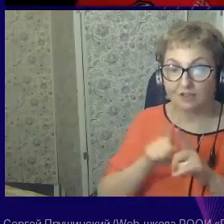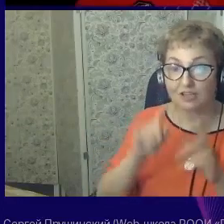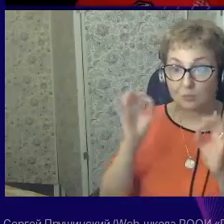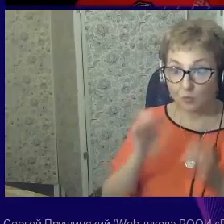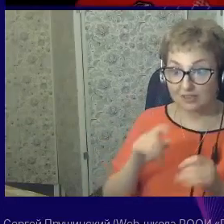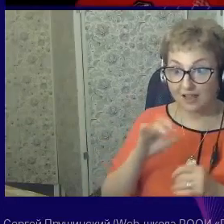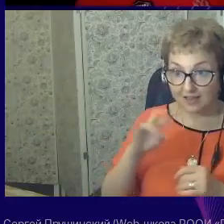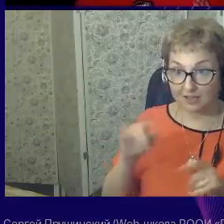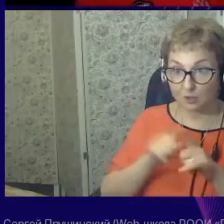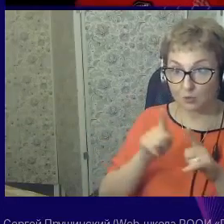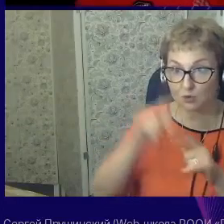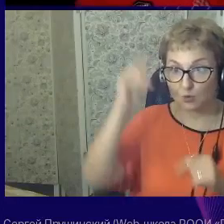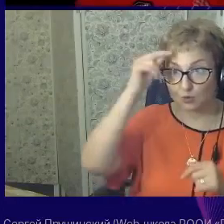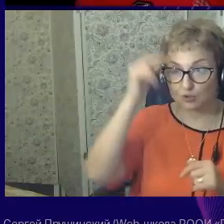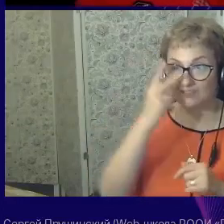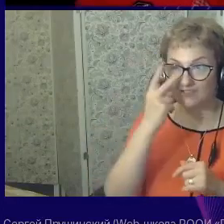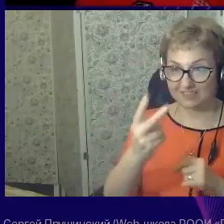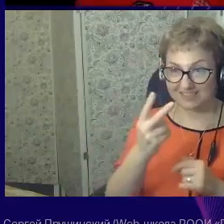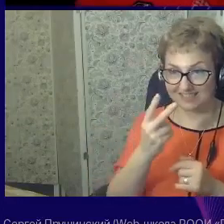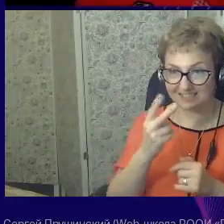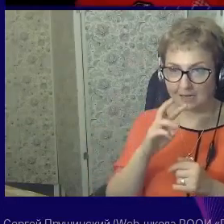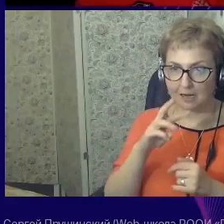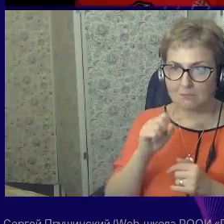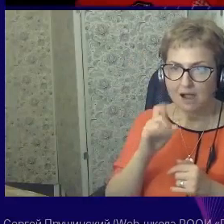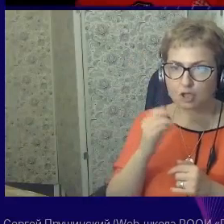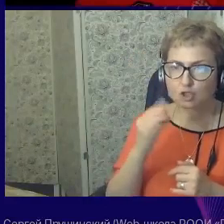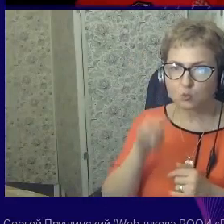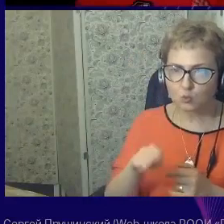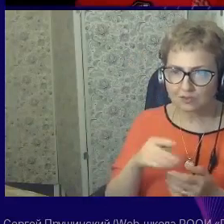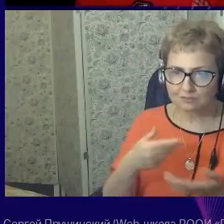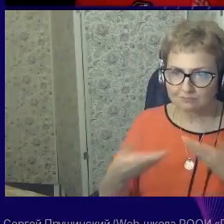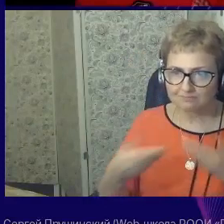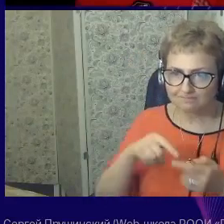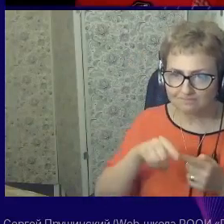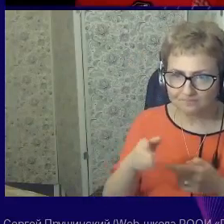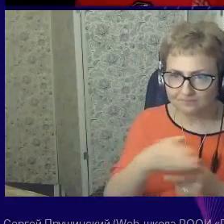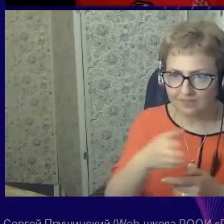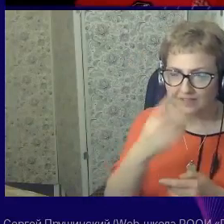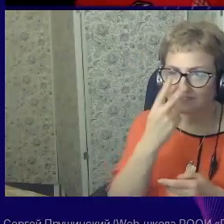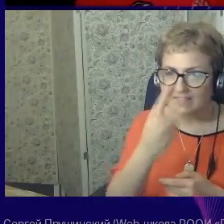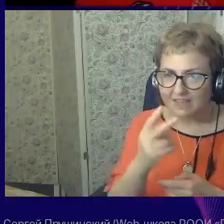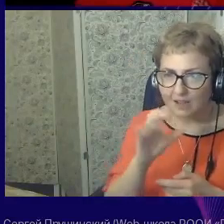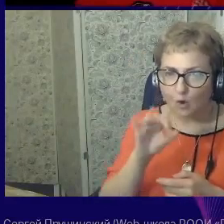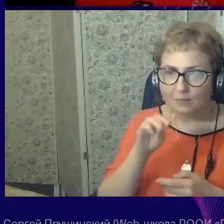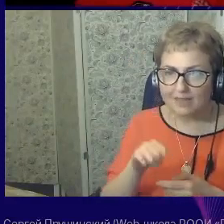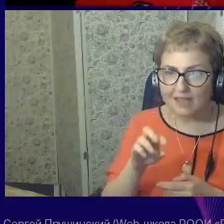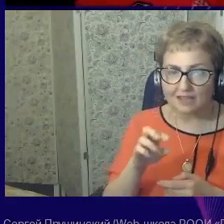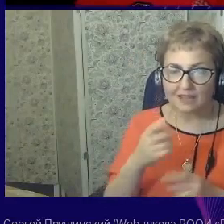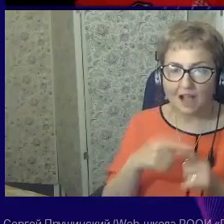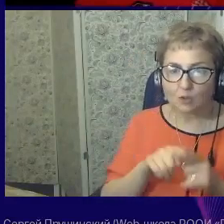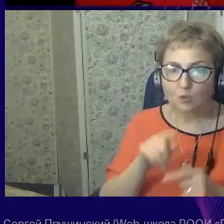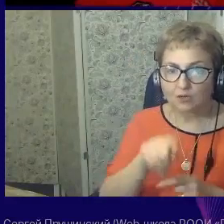они тоже учатся видеть маршруты своего прохождения и видеть объекты, которые